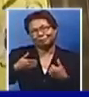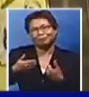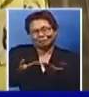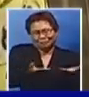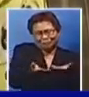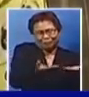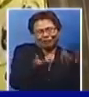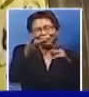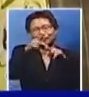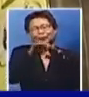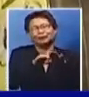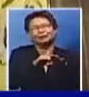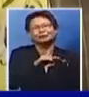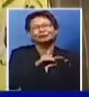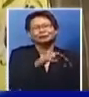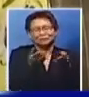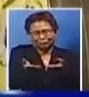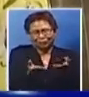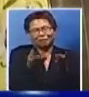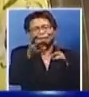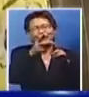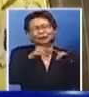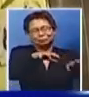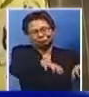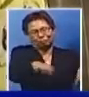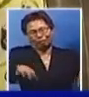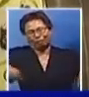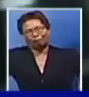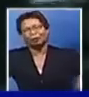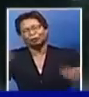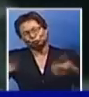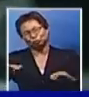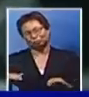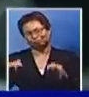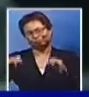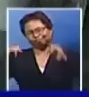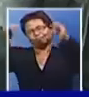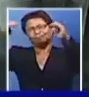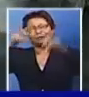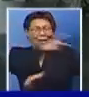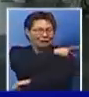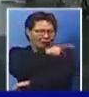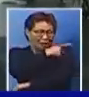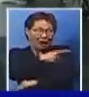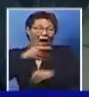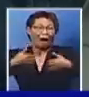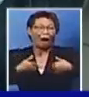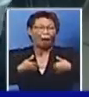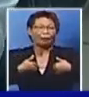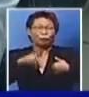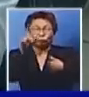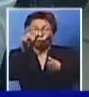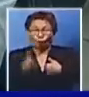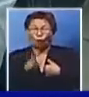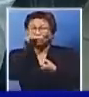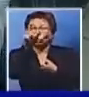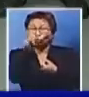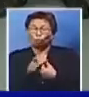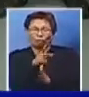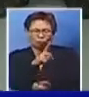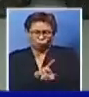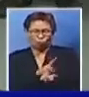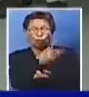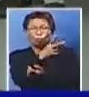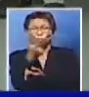disalurkan kepada mana-mana daerah yang telah dinaik taraf. Klinik itu dilengkapi dengan seorang doktor,